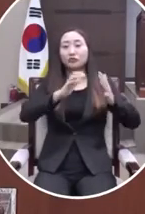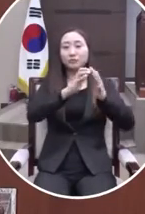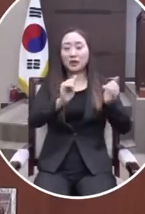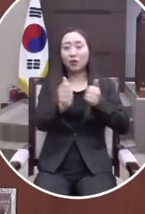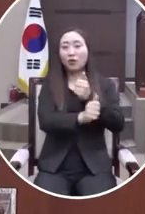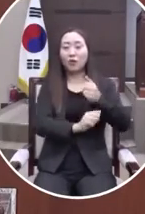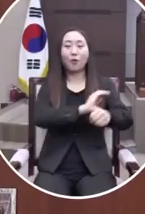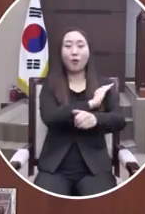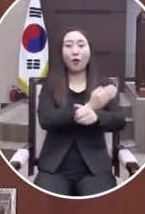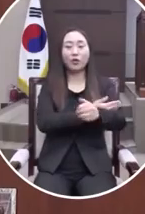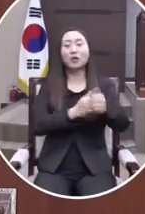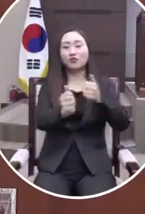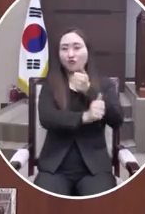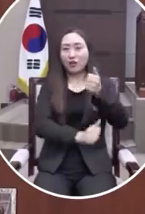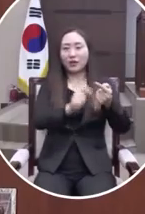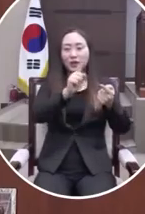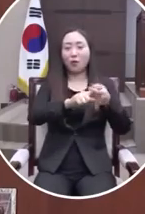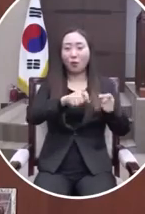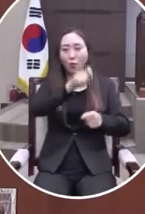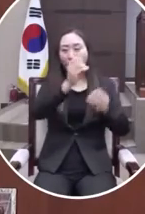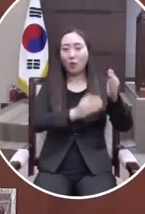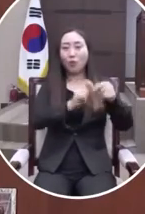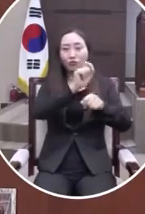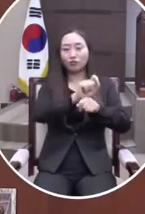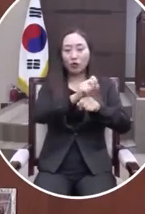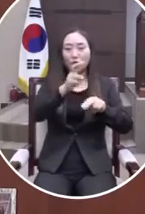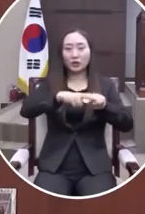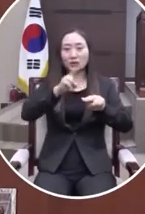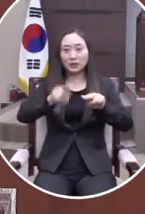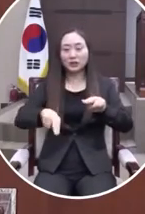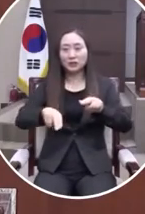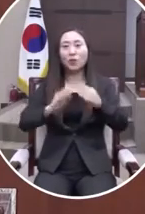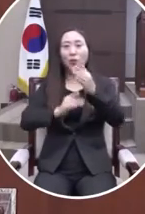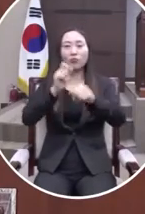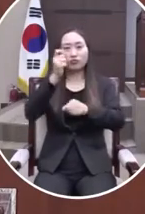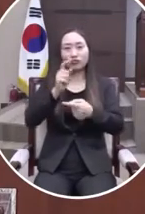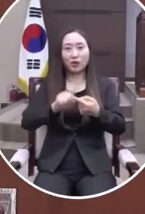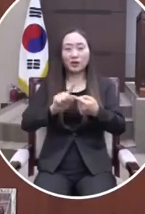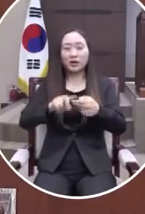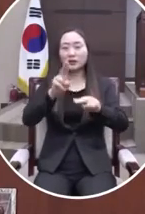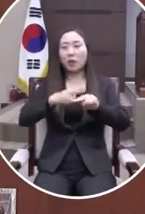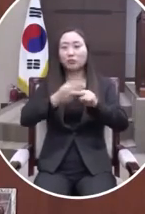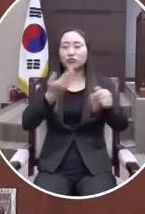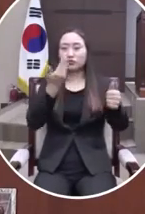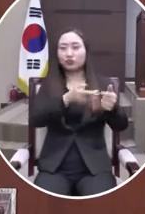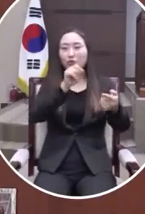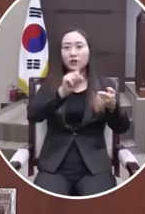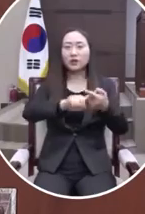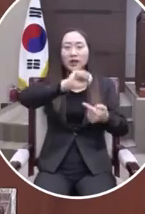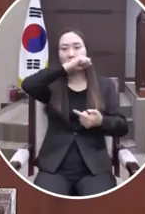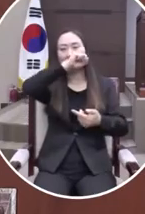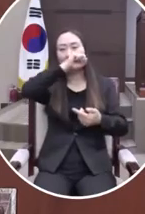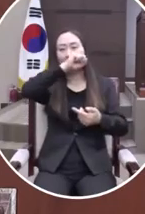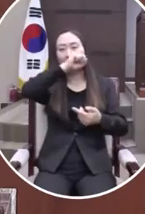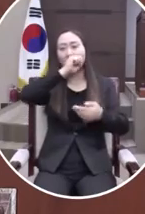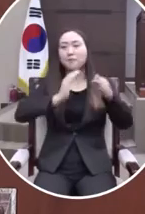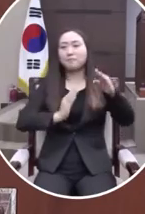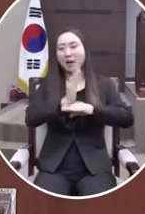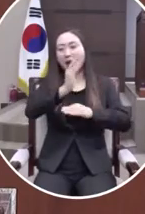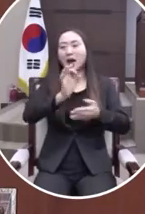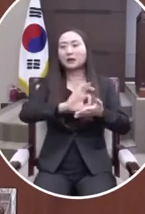국민권익위원회는 장기 근속자와 퇴직 공무원에게 기념품을 제공하는 관행을 과도한 예산 낭비라고 보고